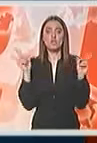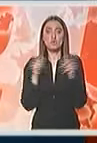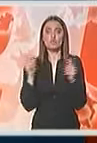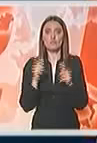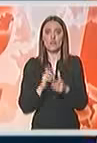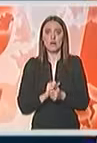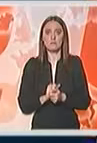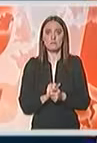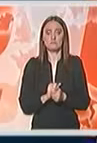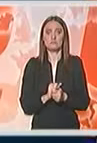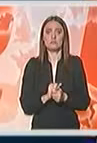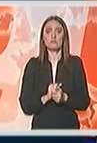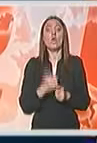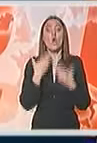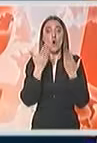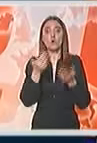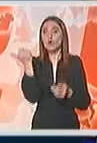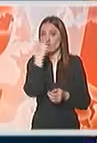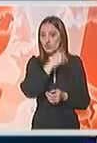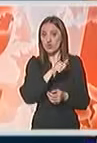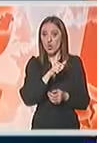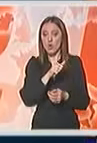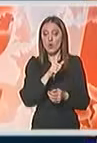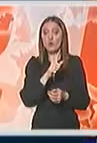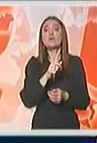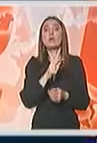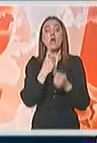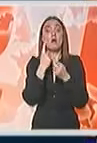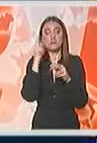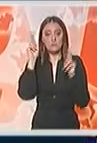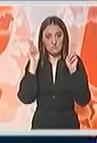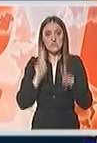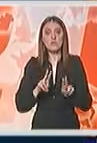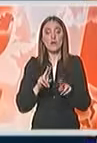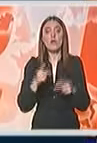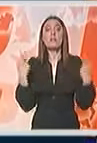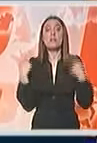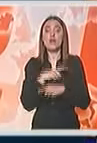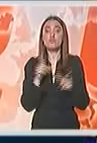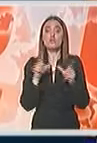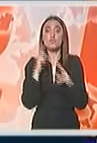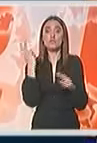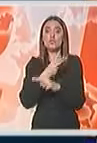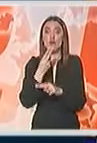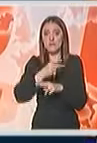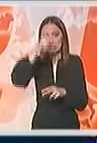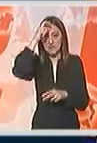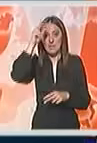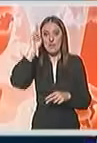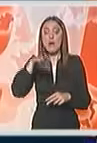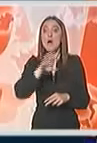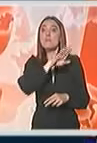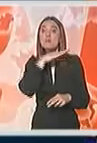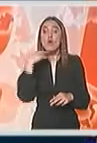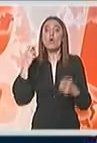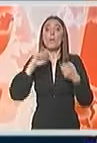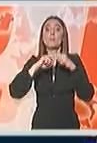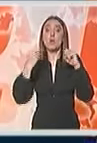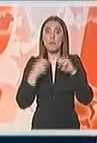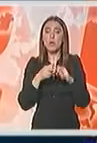društva. Ono što je činjenica, nažalost, u državi Srbiji ima mnogo